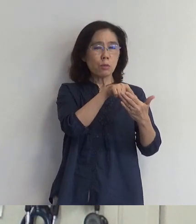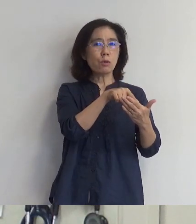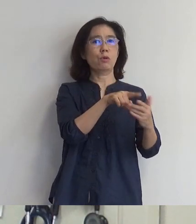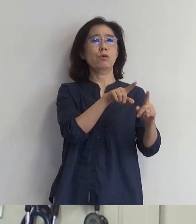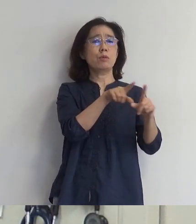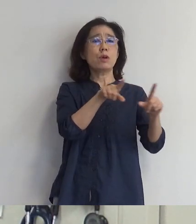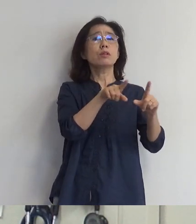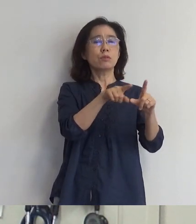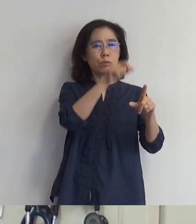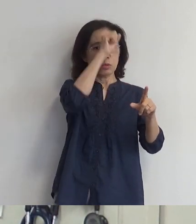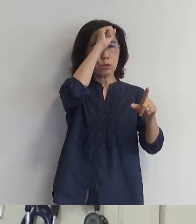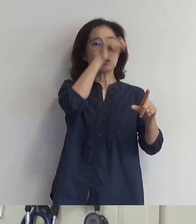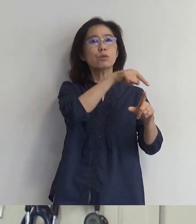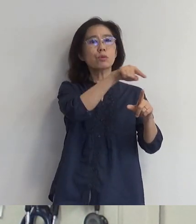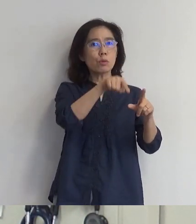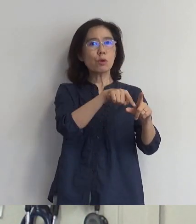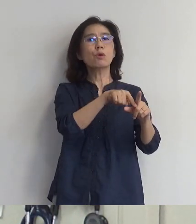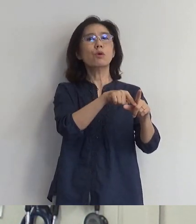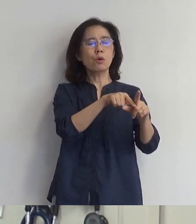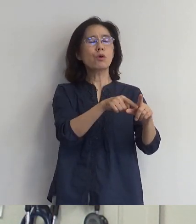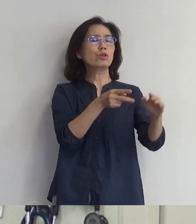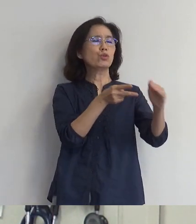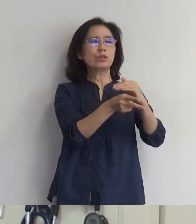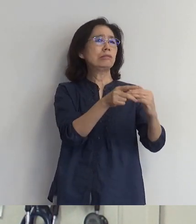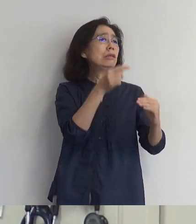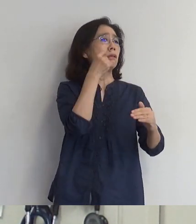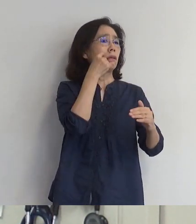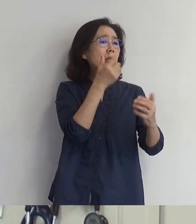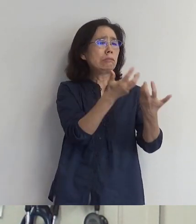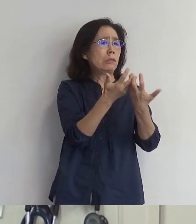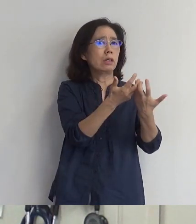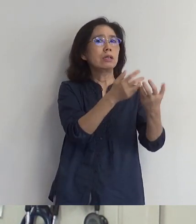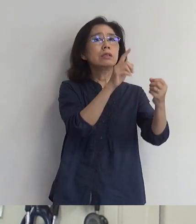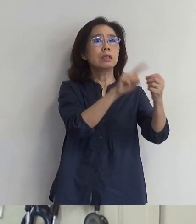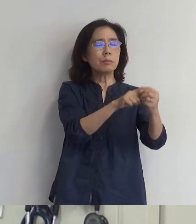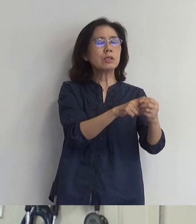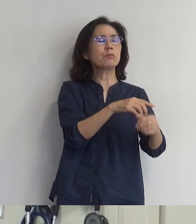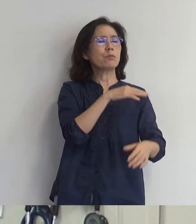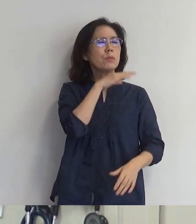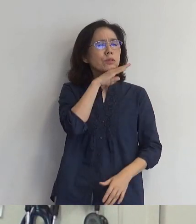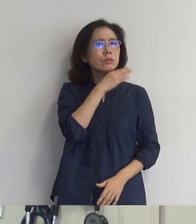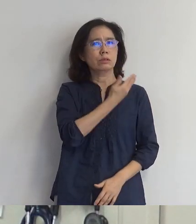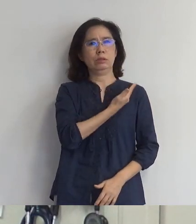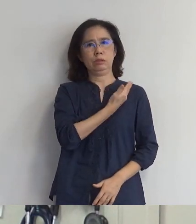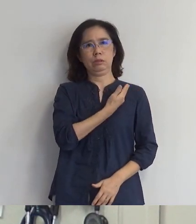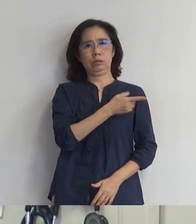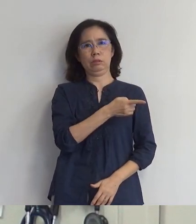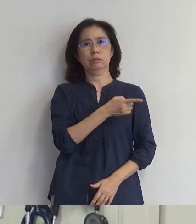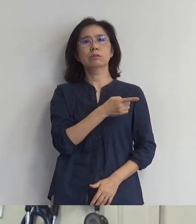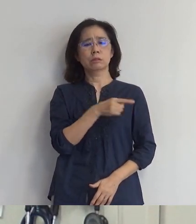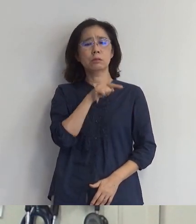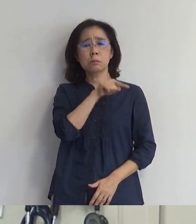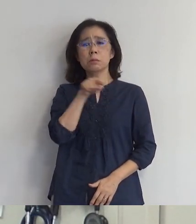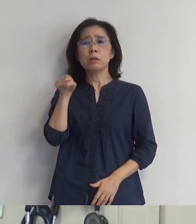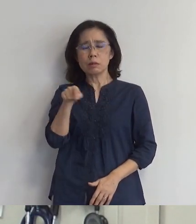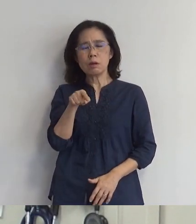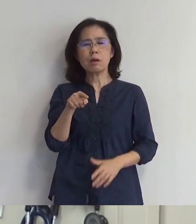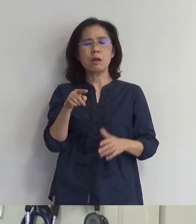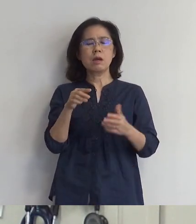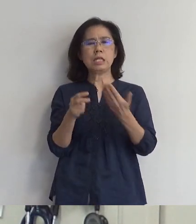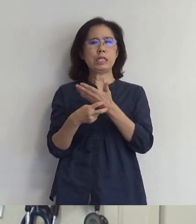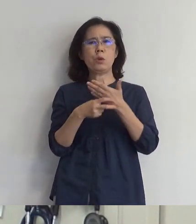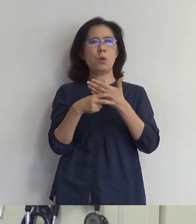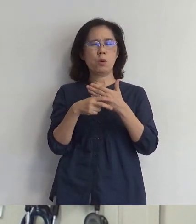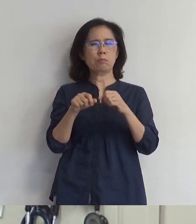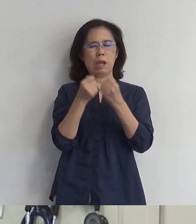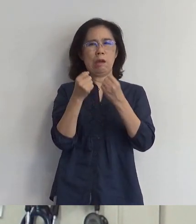、新型コロナ以外で入院が必要な方も入院待ちの状態になります。これが医療崩壊の入り口です